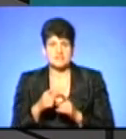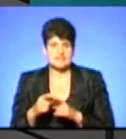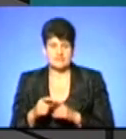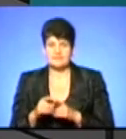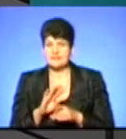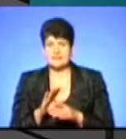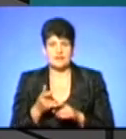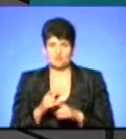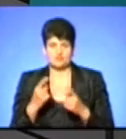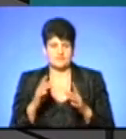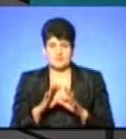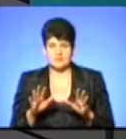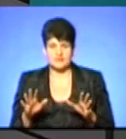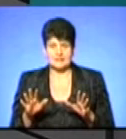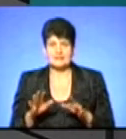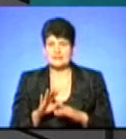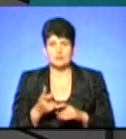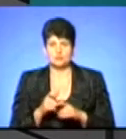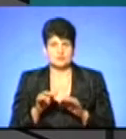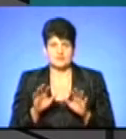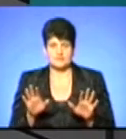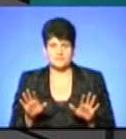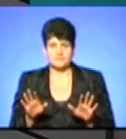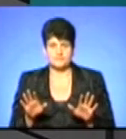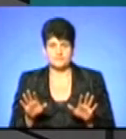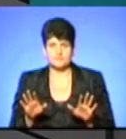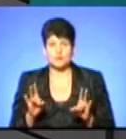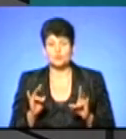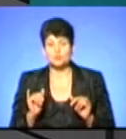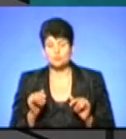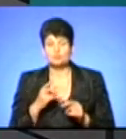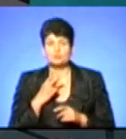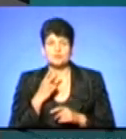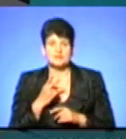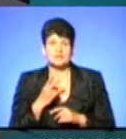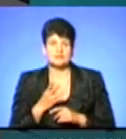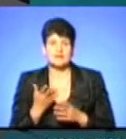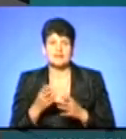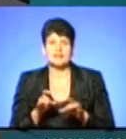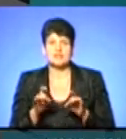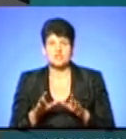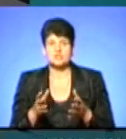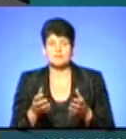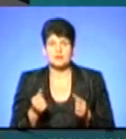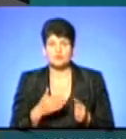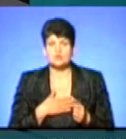не надто великі. Не надто великі. І не надто дієві. Так. Ну, подивимося, яке рішення приймуть